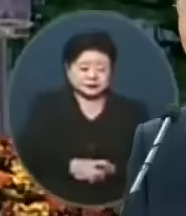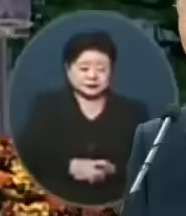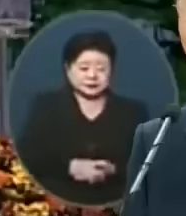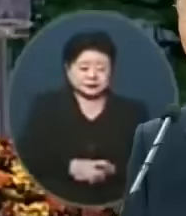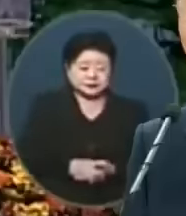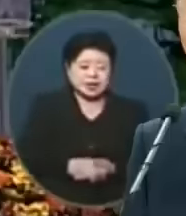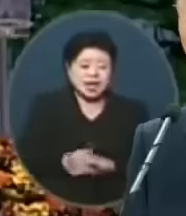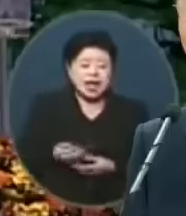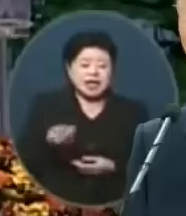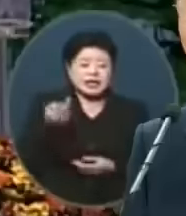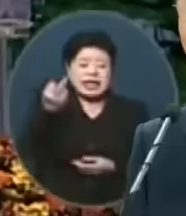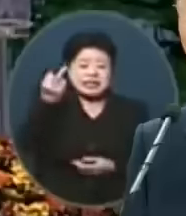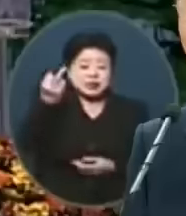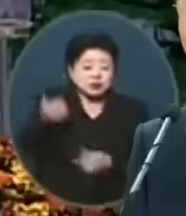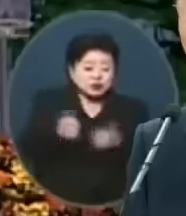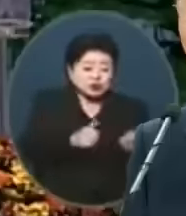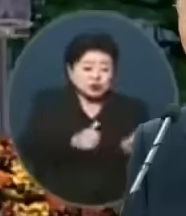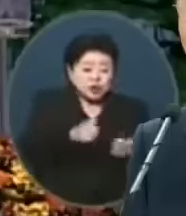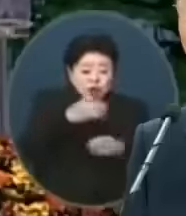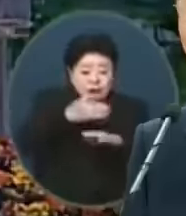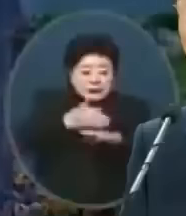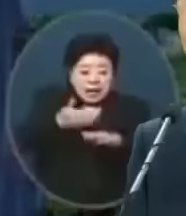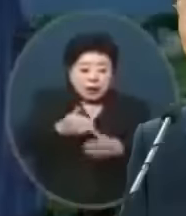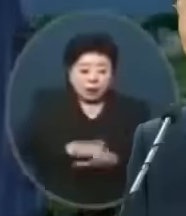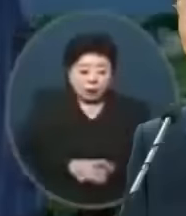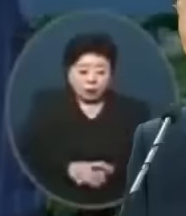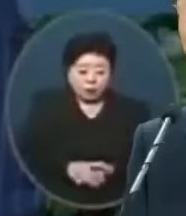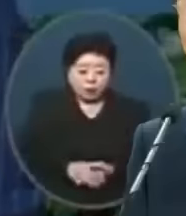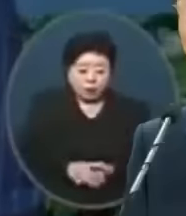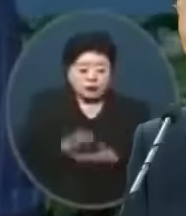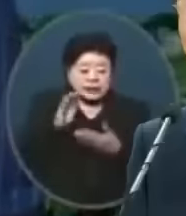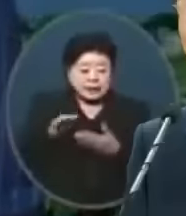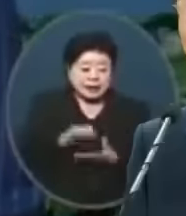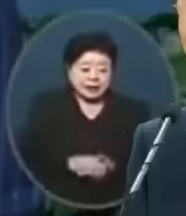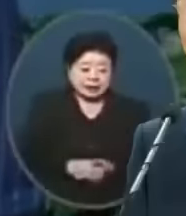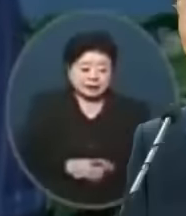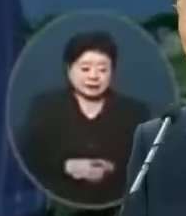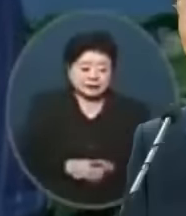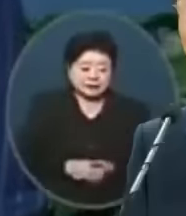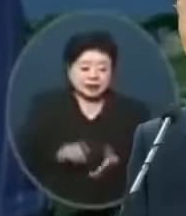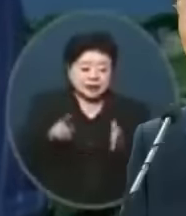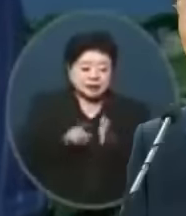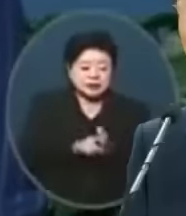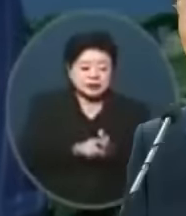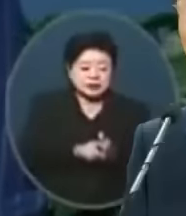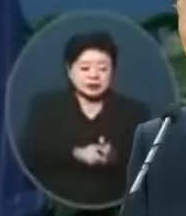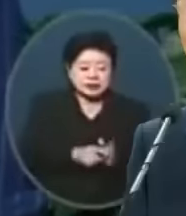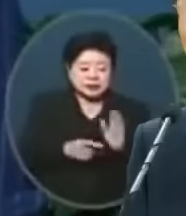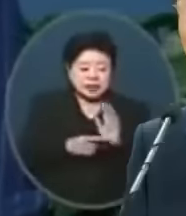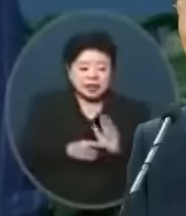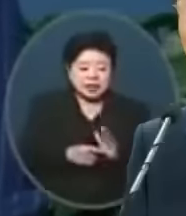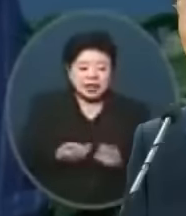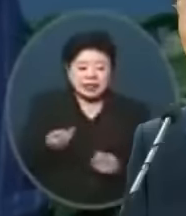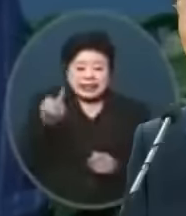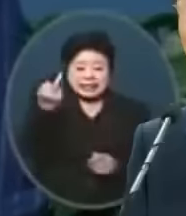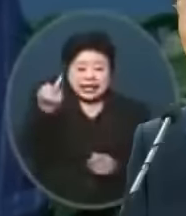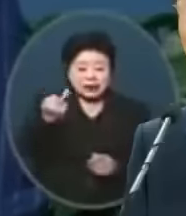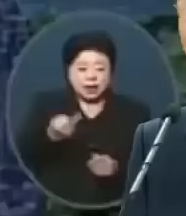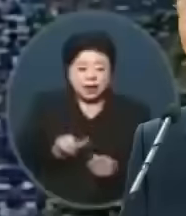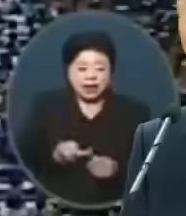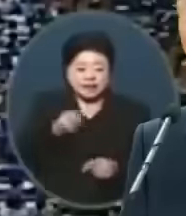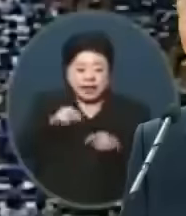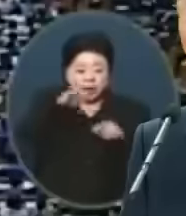나사로의 죽음을 감사했습니다. 그러니까 그 다음에 믿음의 역사가 일어났습니다. 나사로야 나오라고.